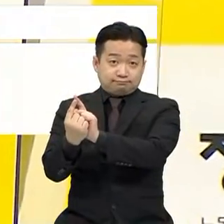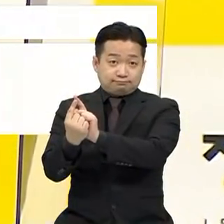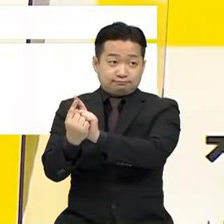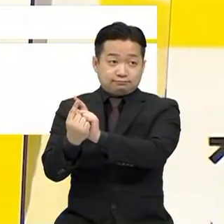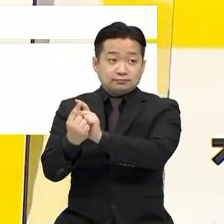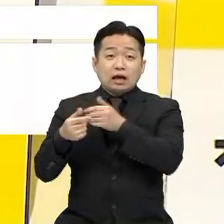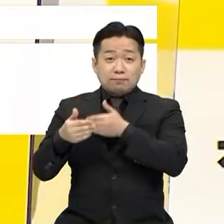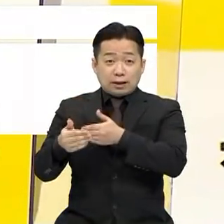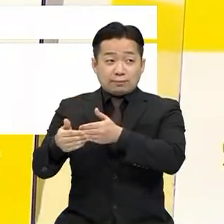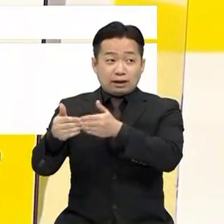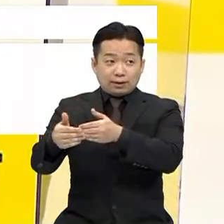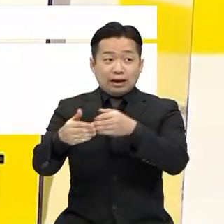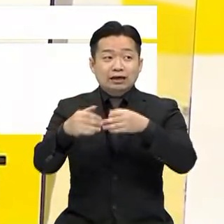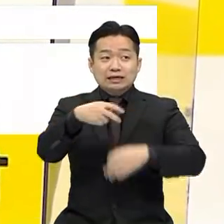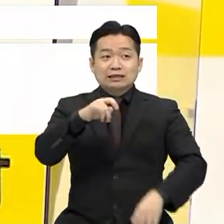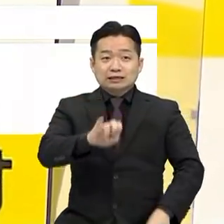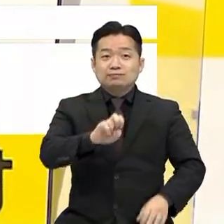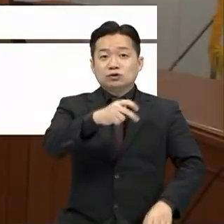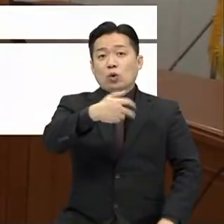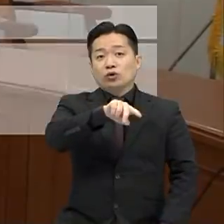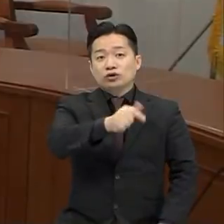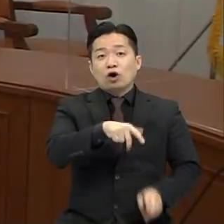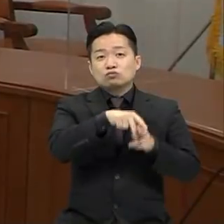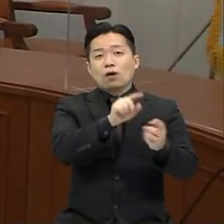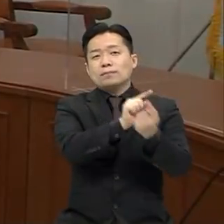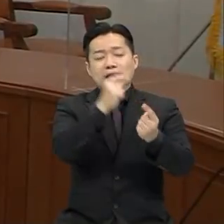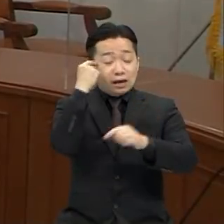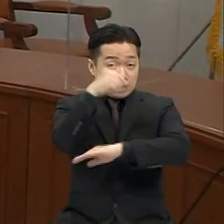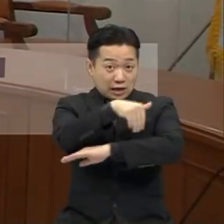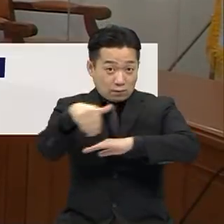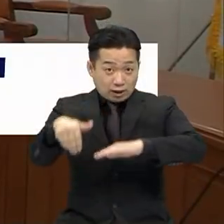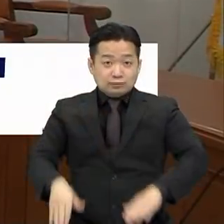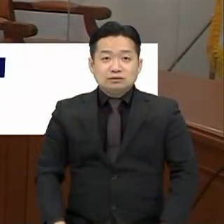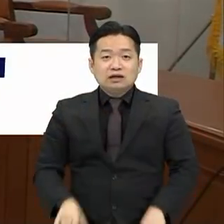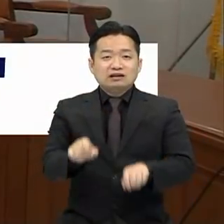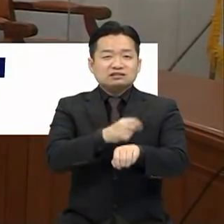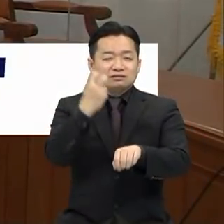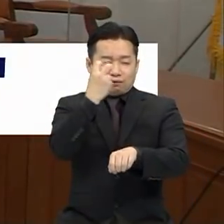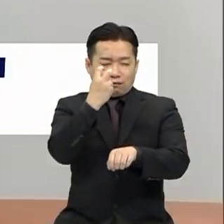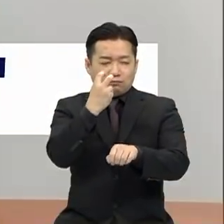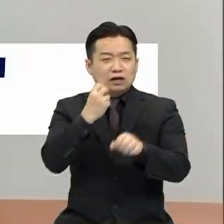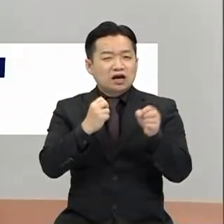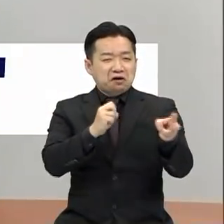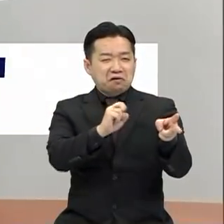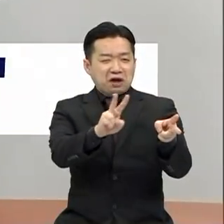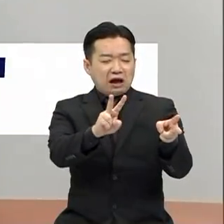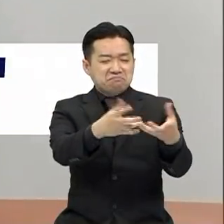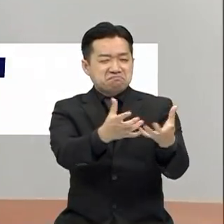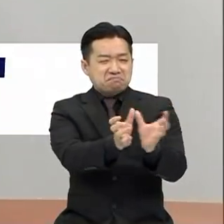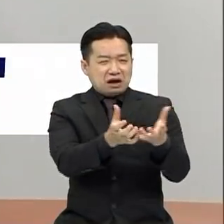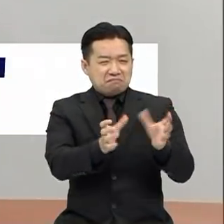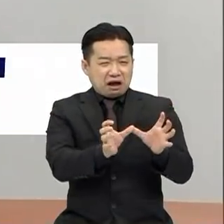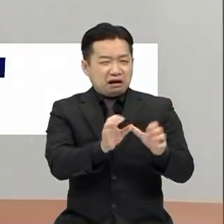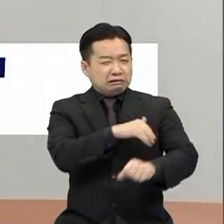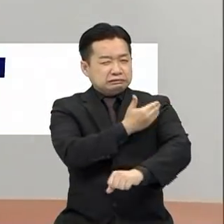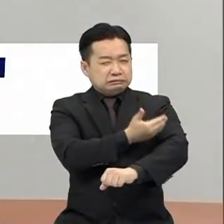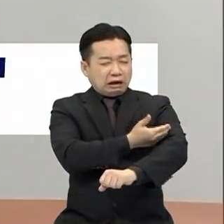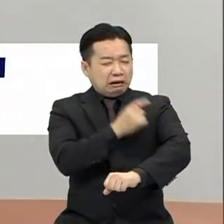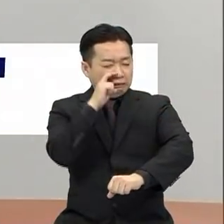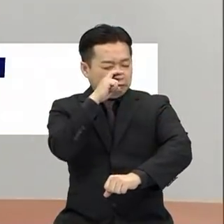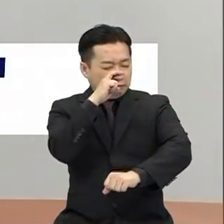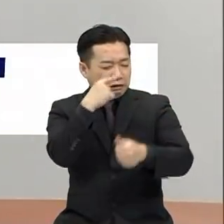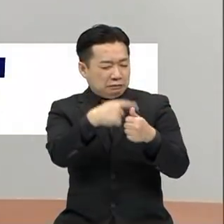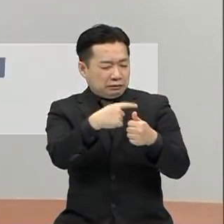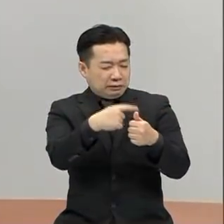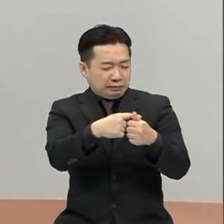순차적으로 또 굉장히 1호 버터만 나들이 생각이고요 안 후보도 특검을 통한 거대 양당 후보들의 자질 검증 에 머리를 맞대 겠다며